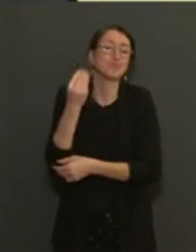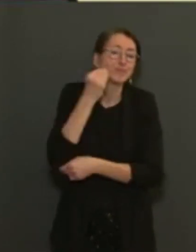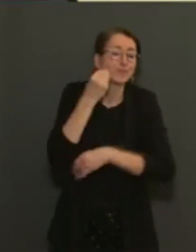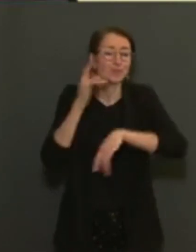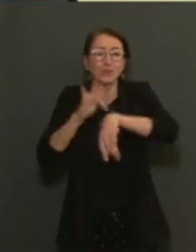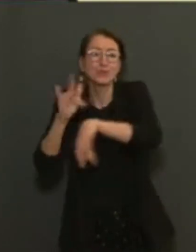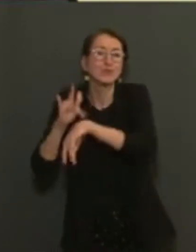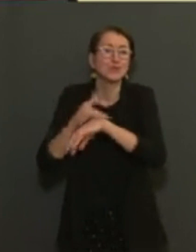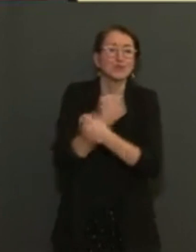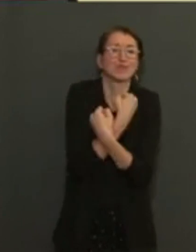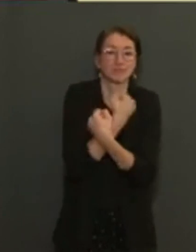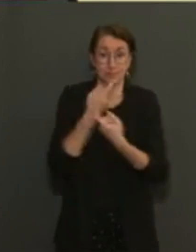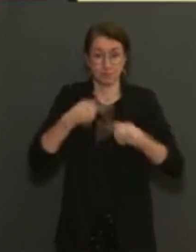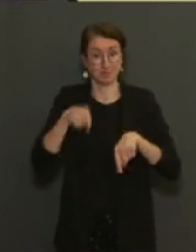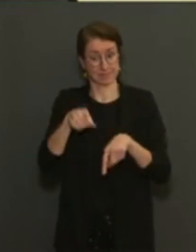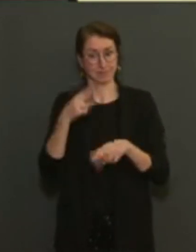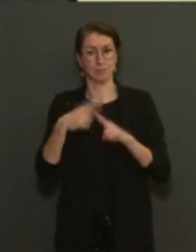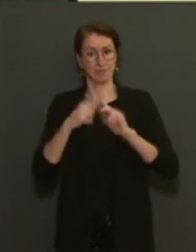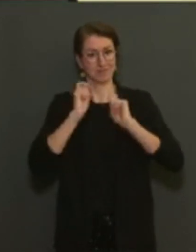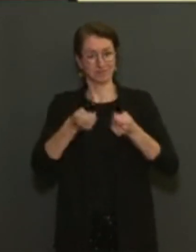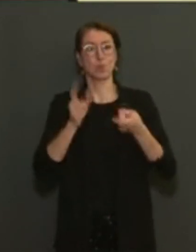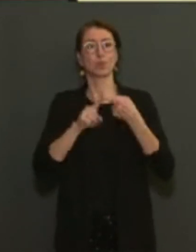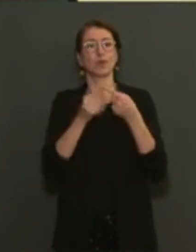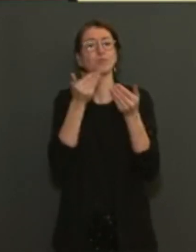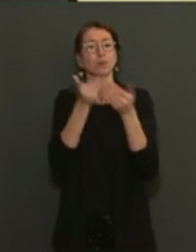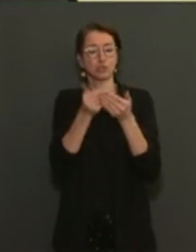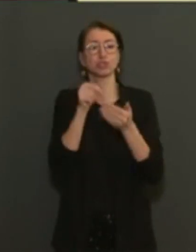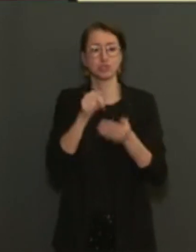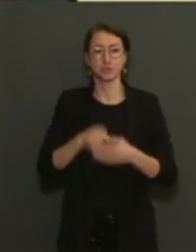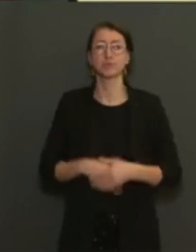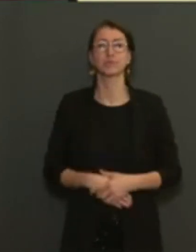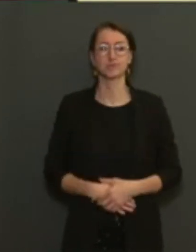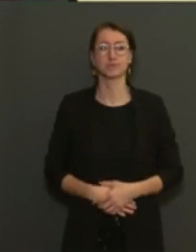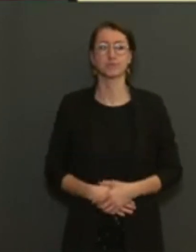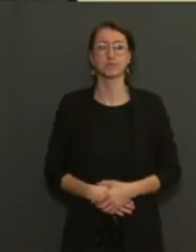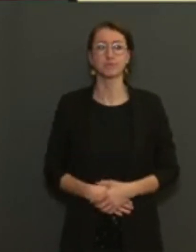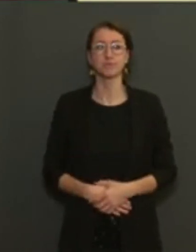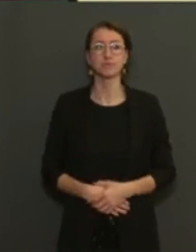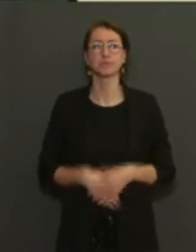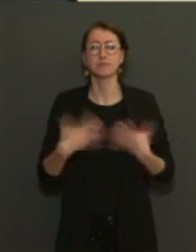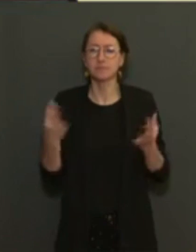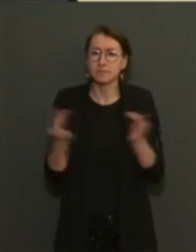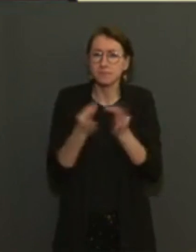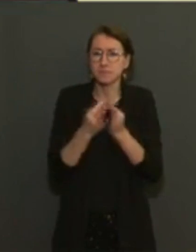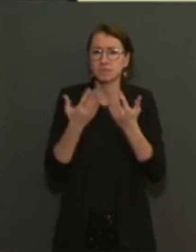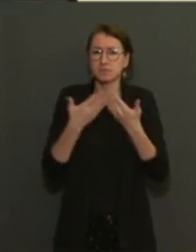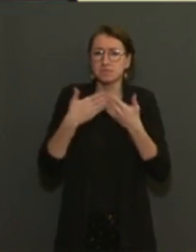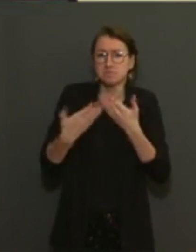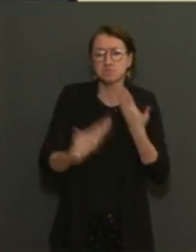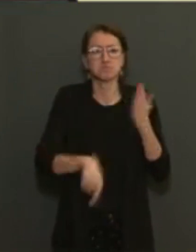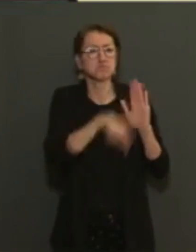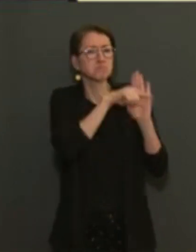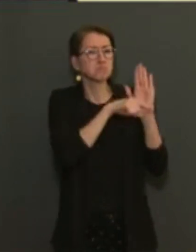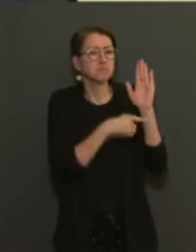on va donc, dans les moments qui suivent, vous résumer un petit peu quels sont le sens des nouvelles règles et que veulent dire